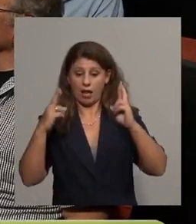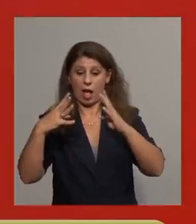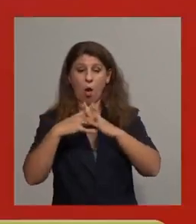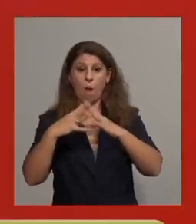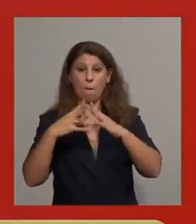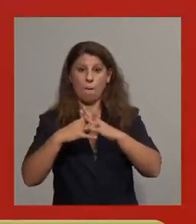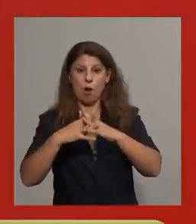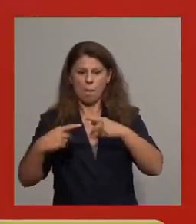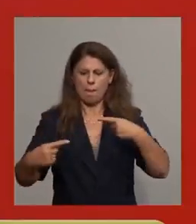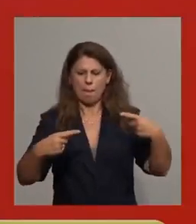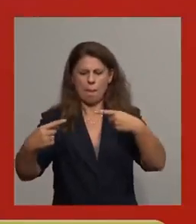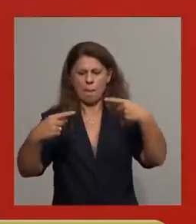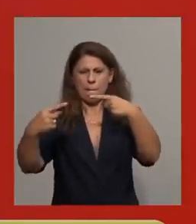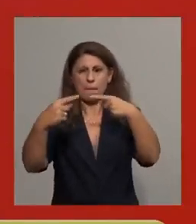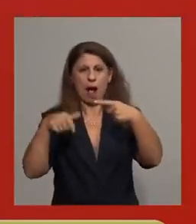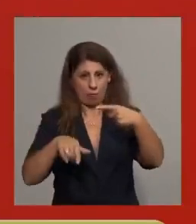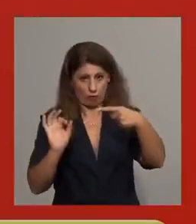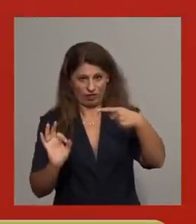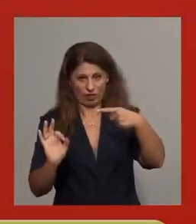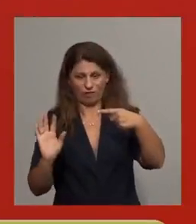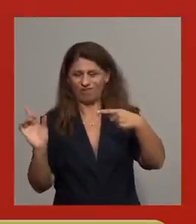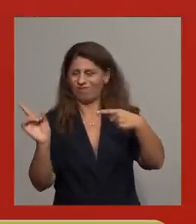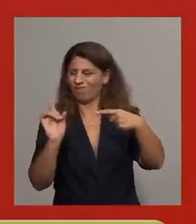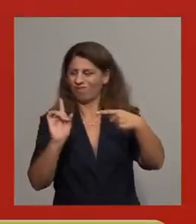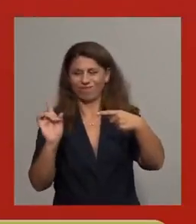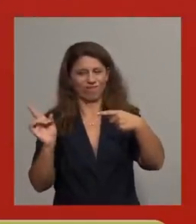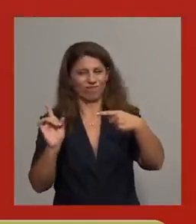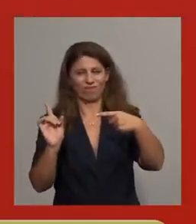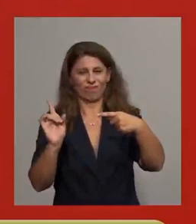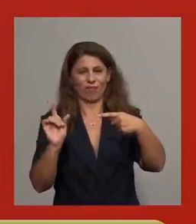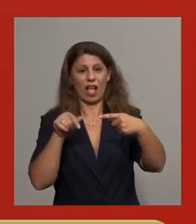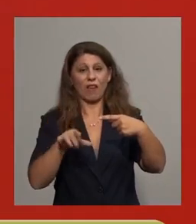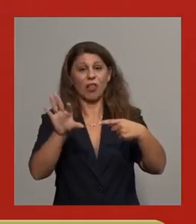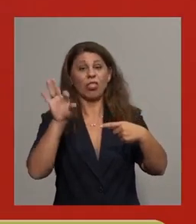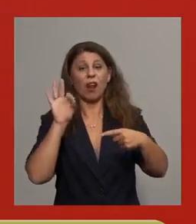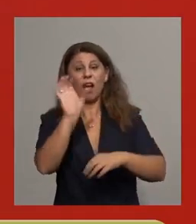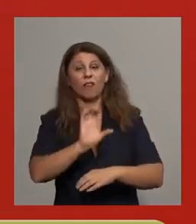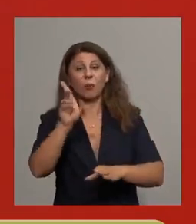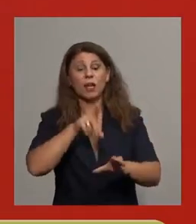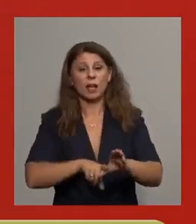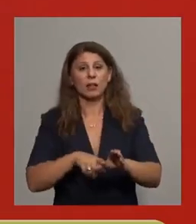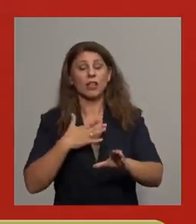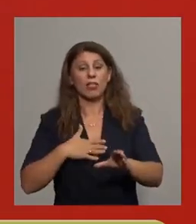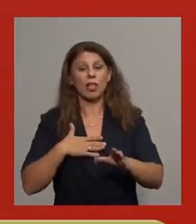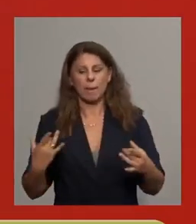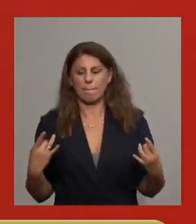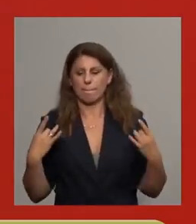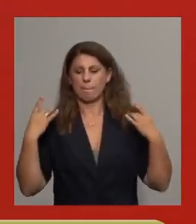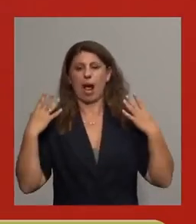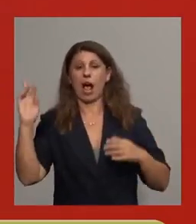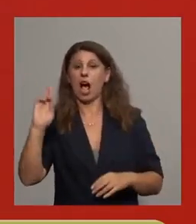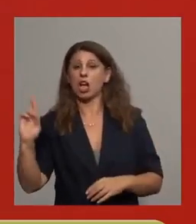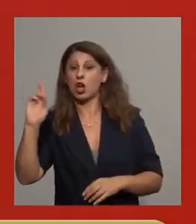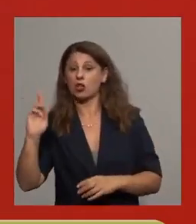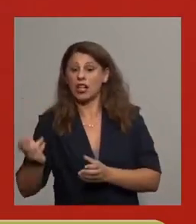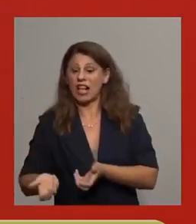αποτελεί κάποιο φυσικό φαινόμενο. Η επιλογή της Ευρωπαϊκής Ένωσης για απεξάρτηση από το